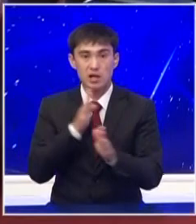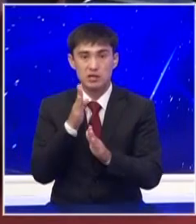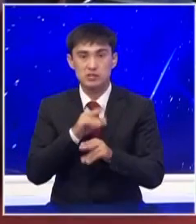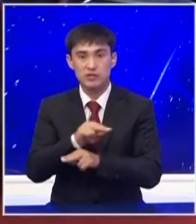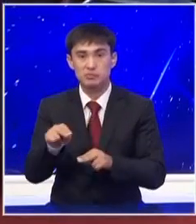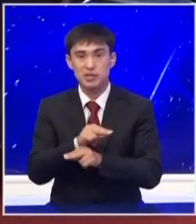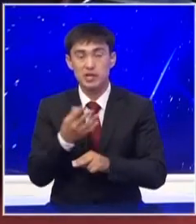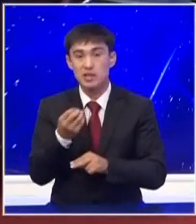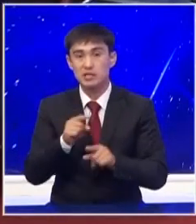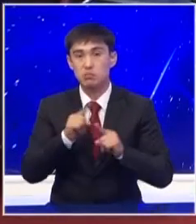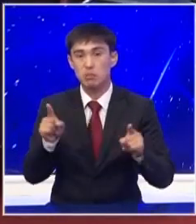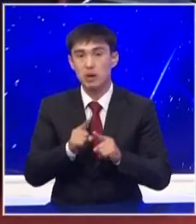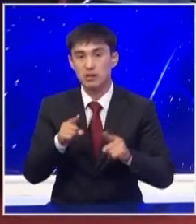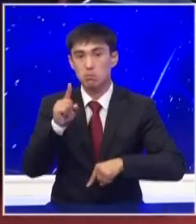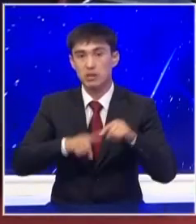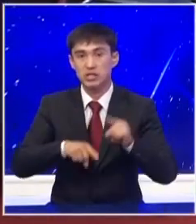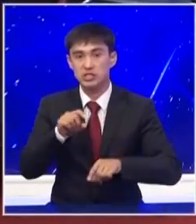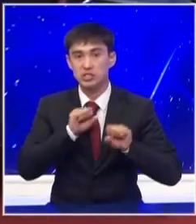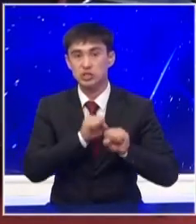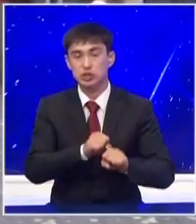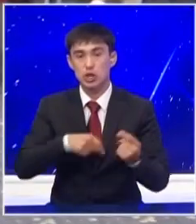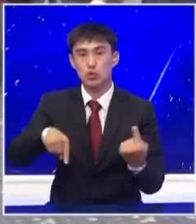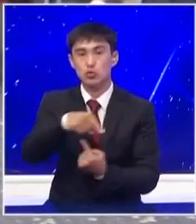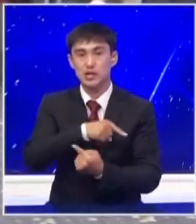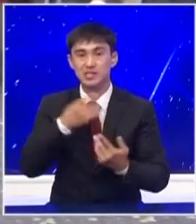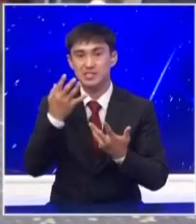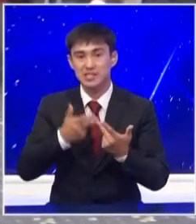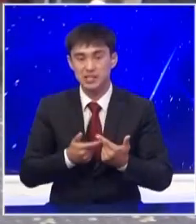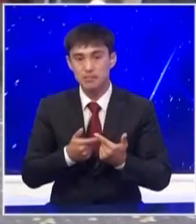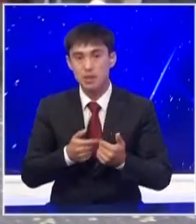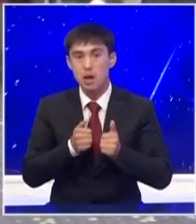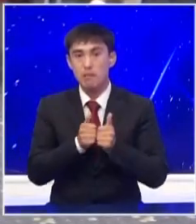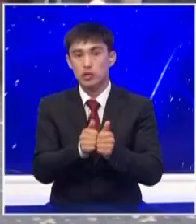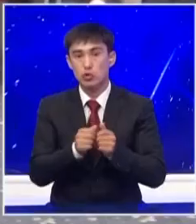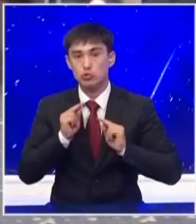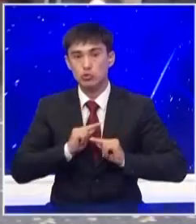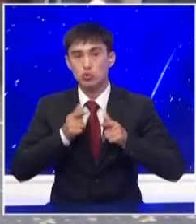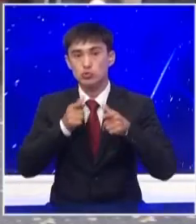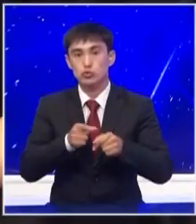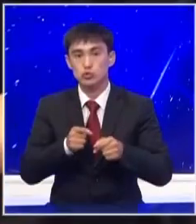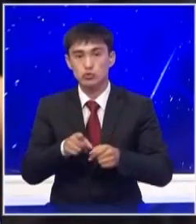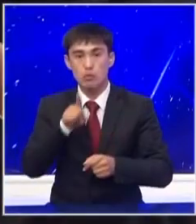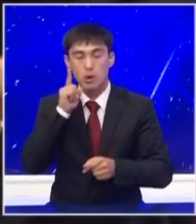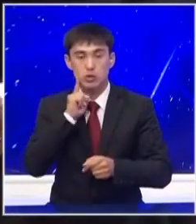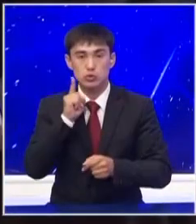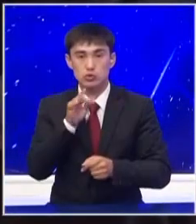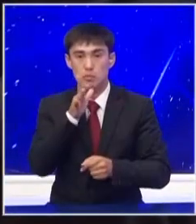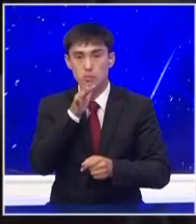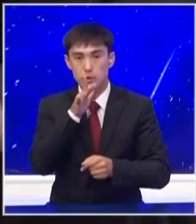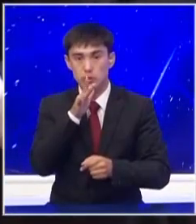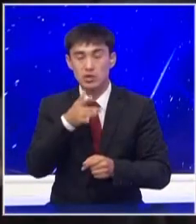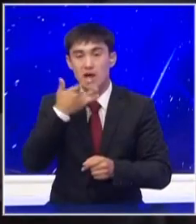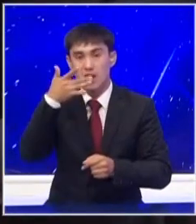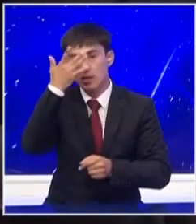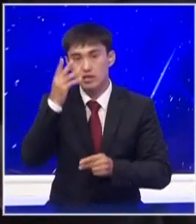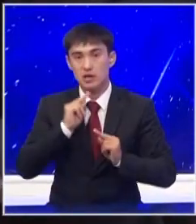экологического воспитания, а также пропаганды патриотизма и защиты окружающей среды. Партнерами по трудоустройству молодежи в